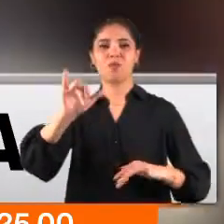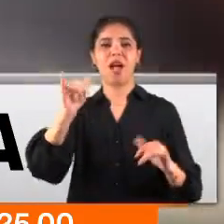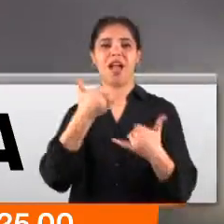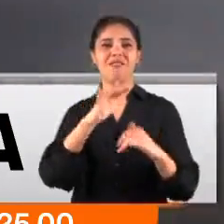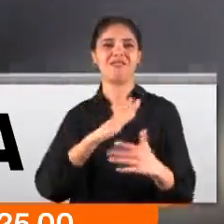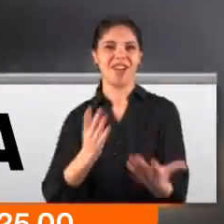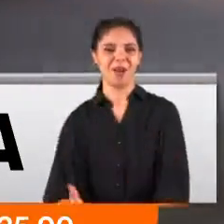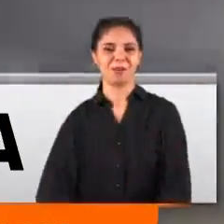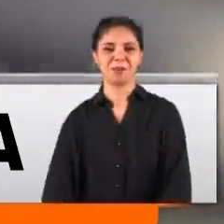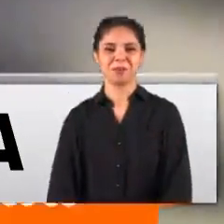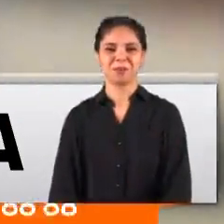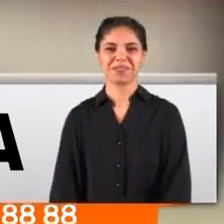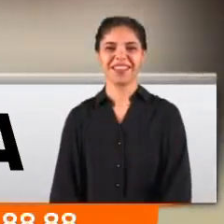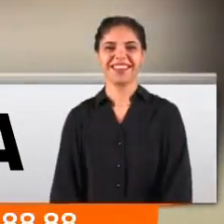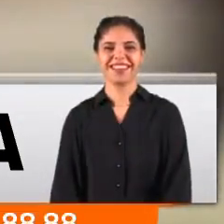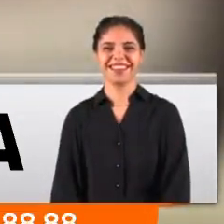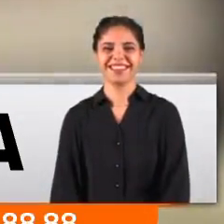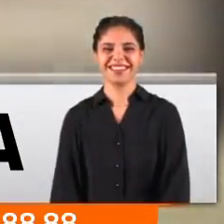kutladı.